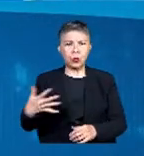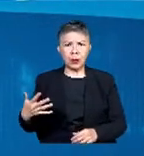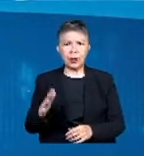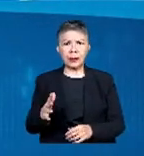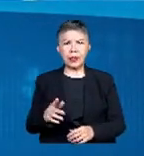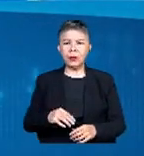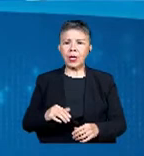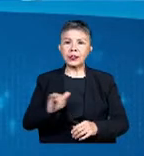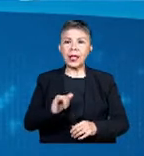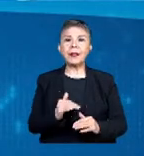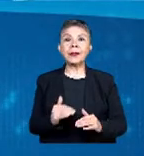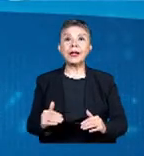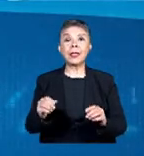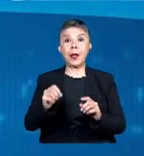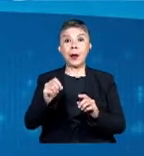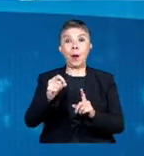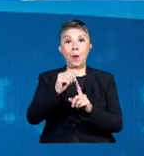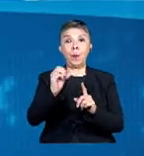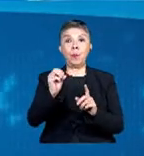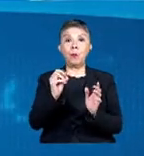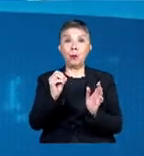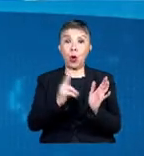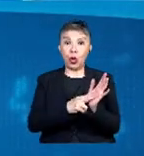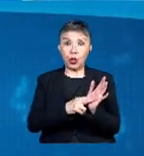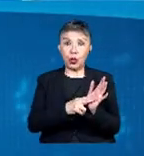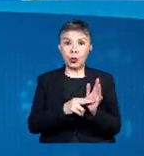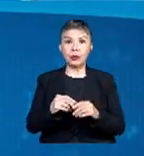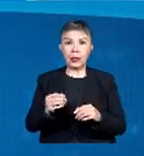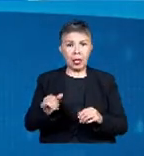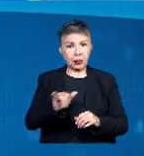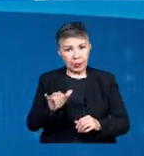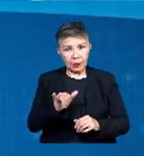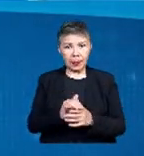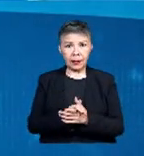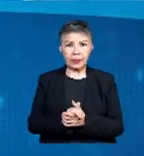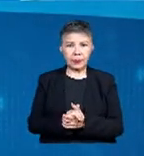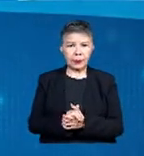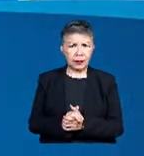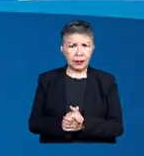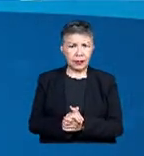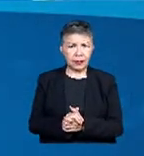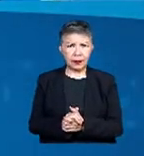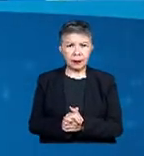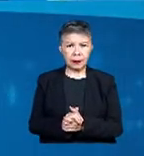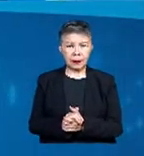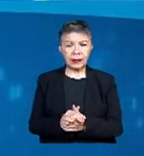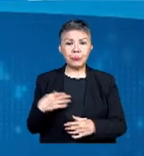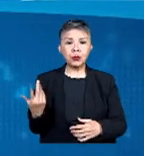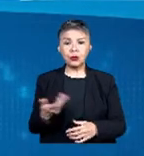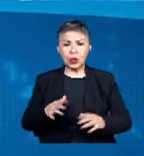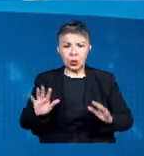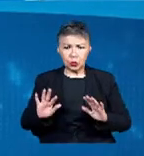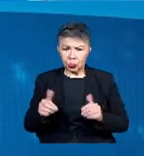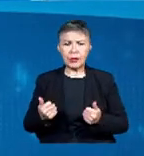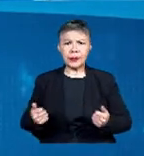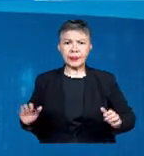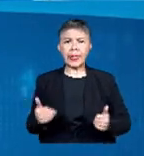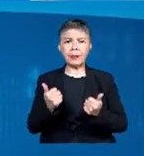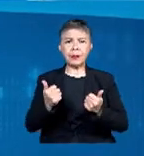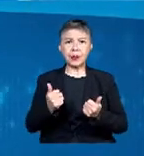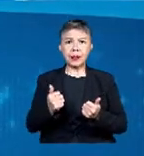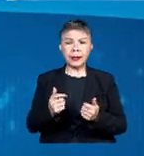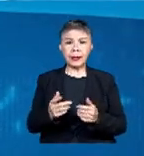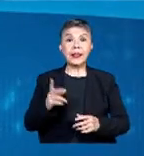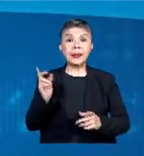PON. Memang sama dengan PON, dan apalagi venue-venue yang kita siapkan ini sama dengan PON.